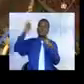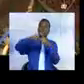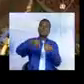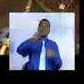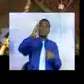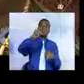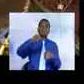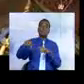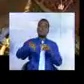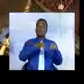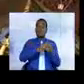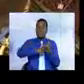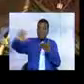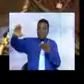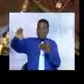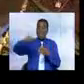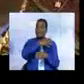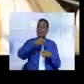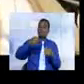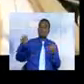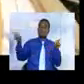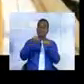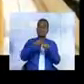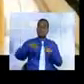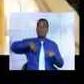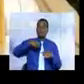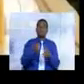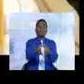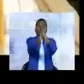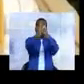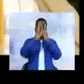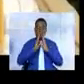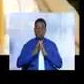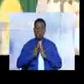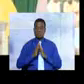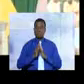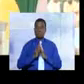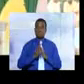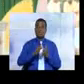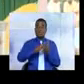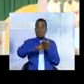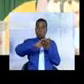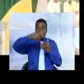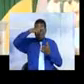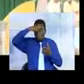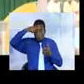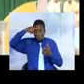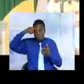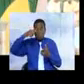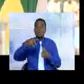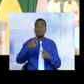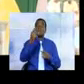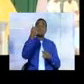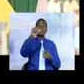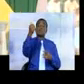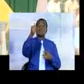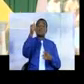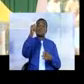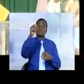soit réactivé. Par ailleurs, nous sollicitons le bitumage d'une dizaine de kilomètres de